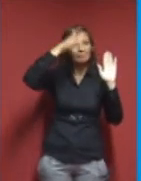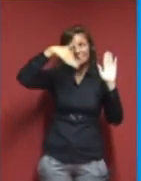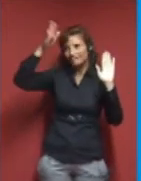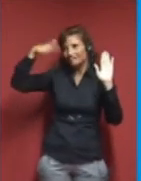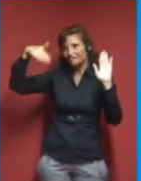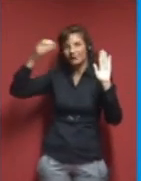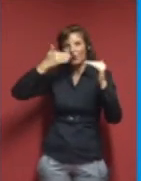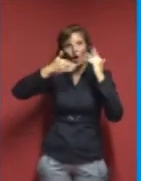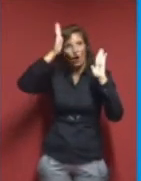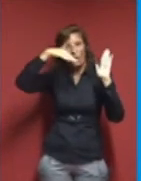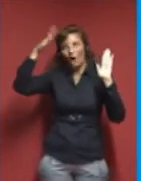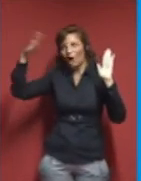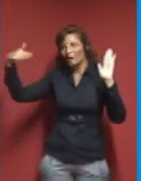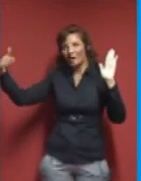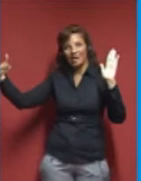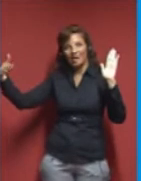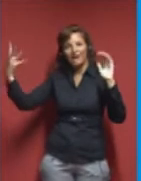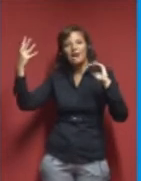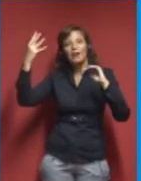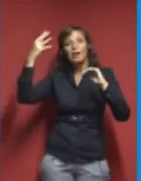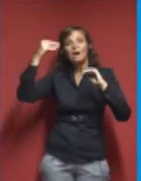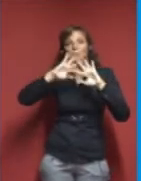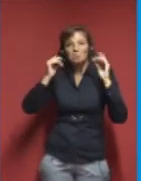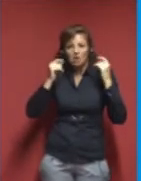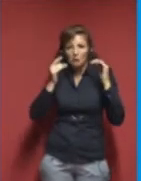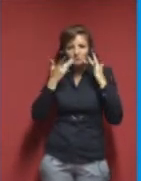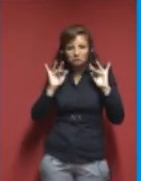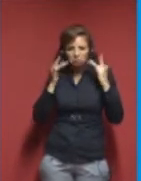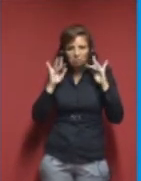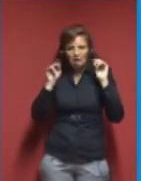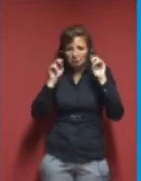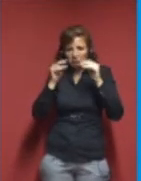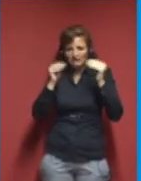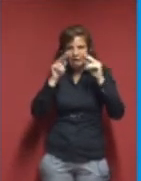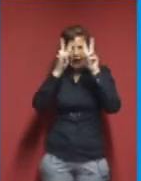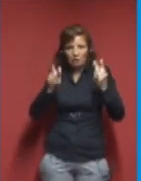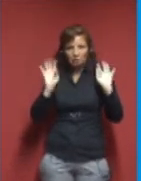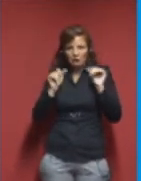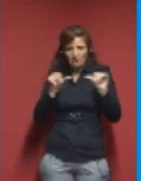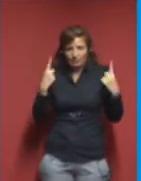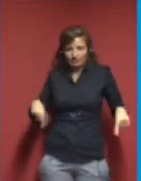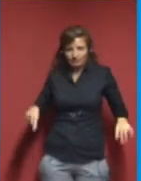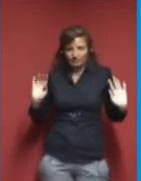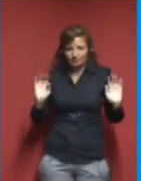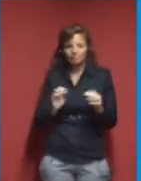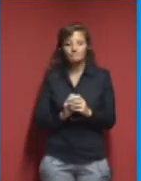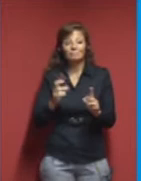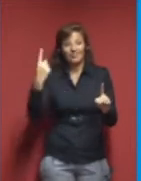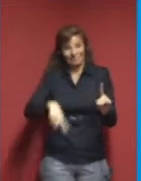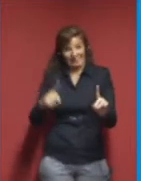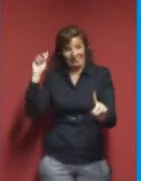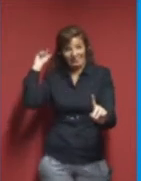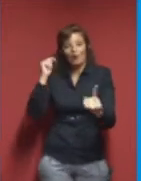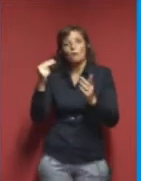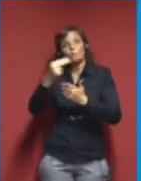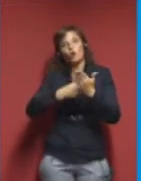poi semplice materiale elettronico di base. Questo è un progetto che è